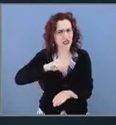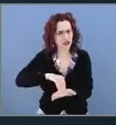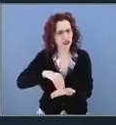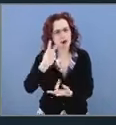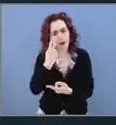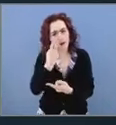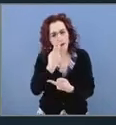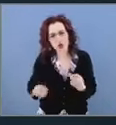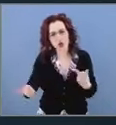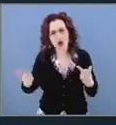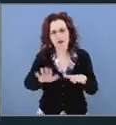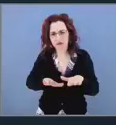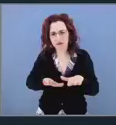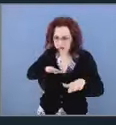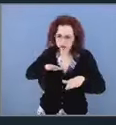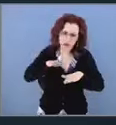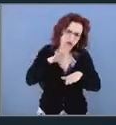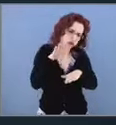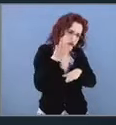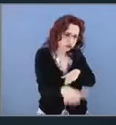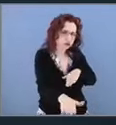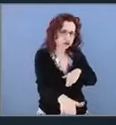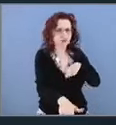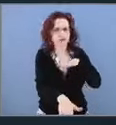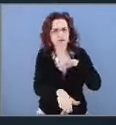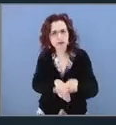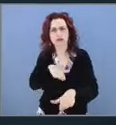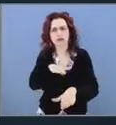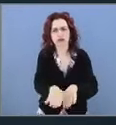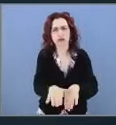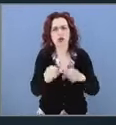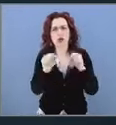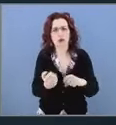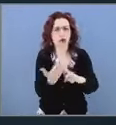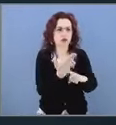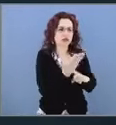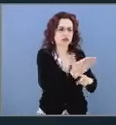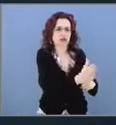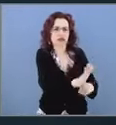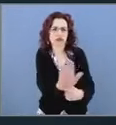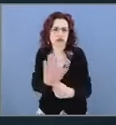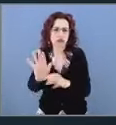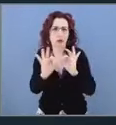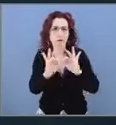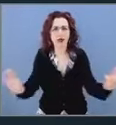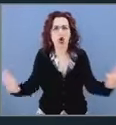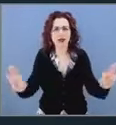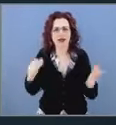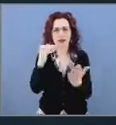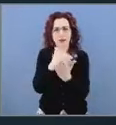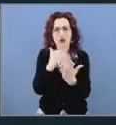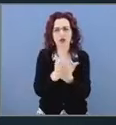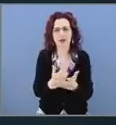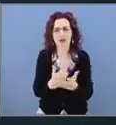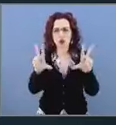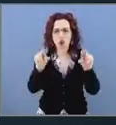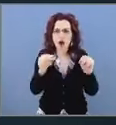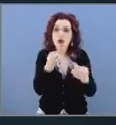serve per poterci presentare bene ai nastri di partenza della nuova programmazione. Buon lavoro a tutti e a